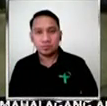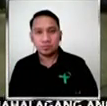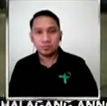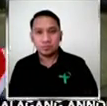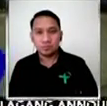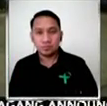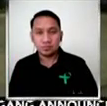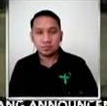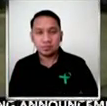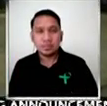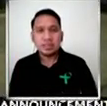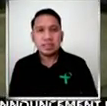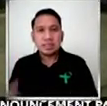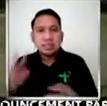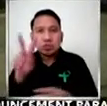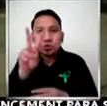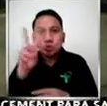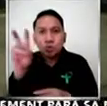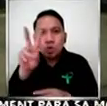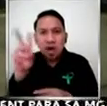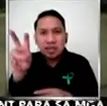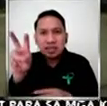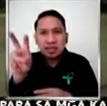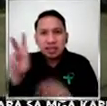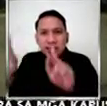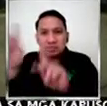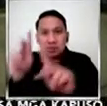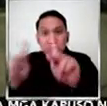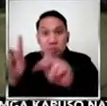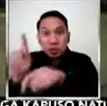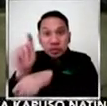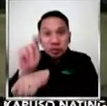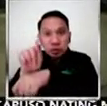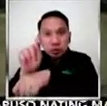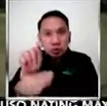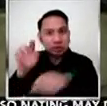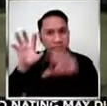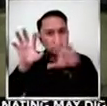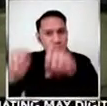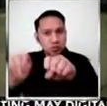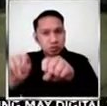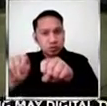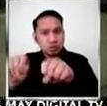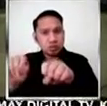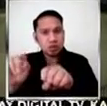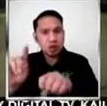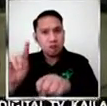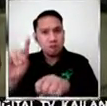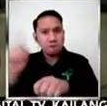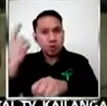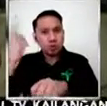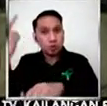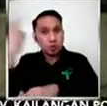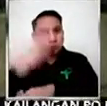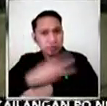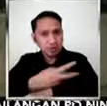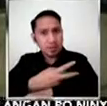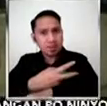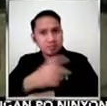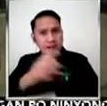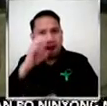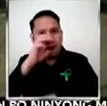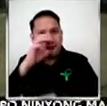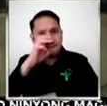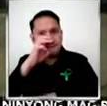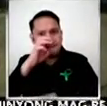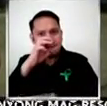Jessica, mahigit 200 mga taga-Tondo ang naaresto ng mga pulis sa unang dalawang araw ng lockdown sa kanilang distrito. Tutuluyan